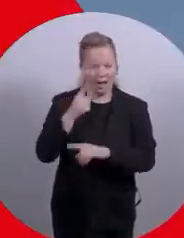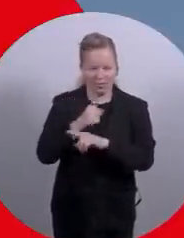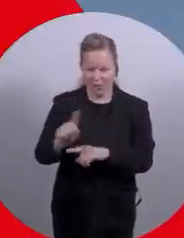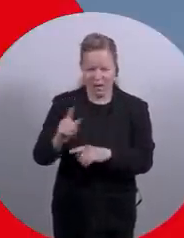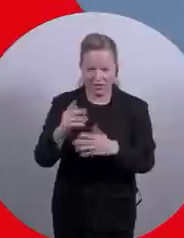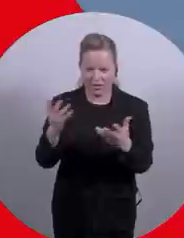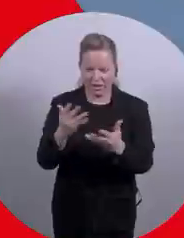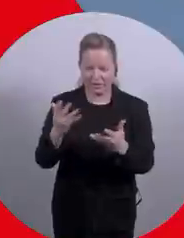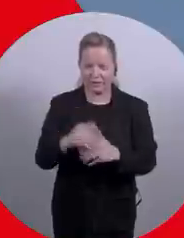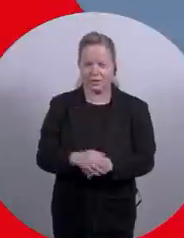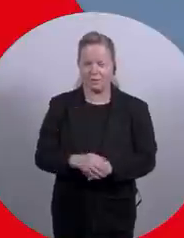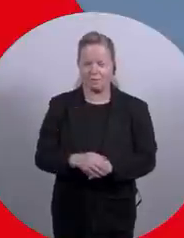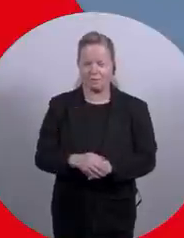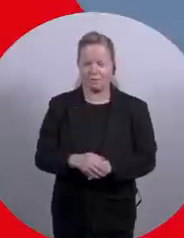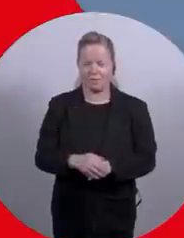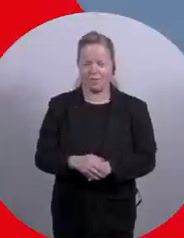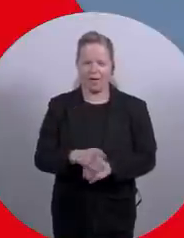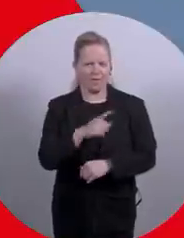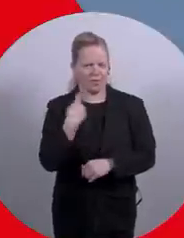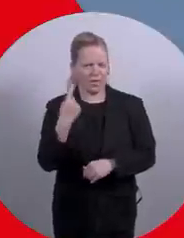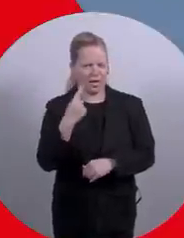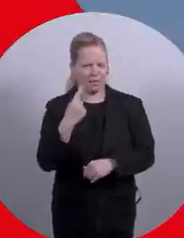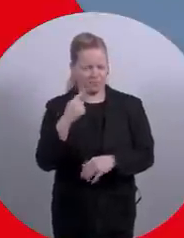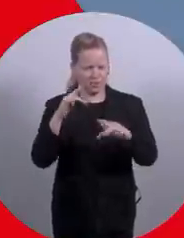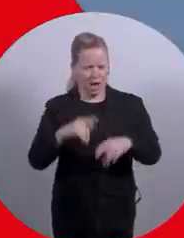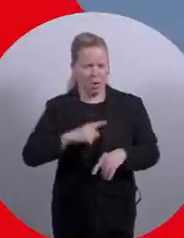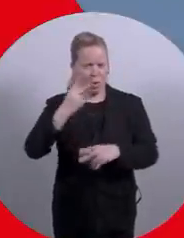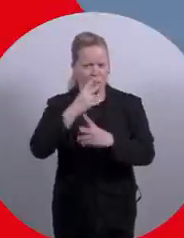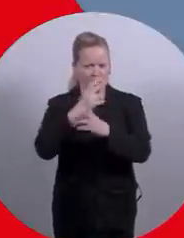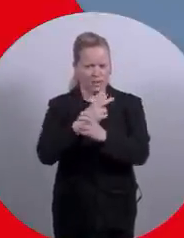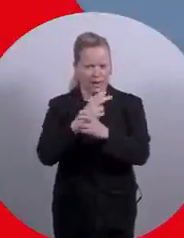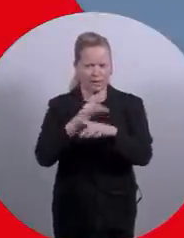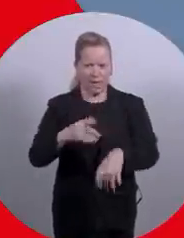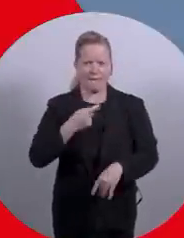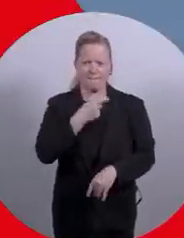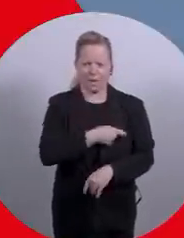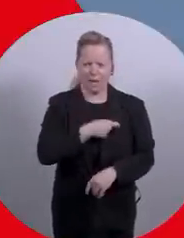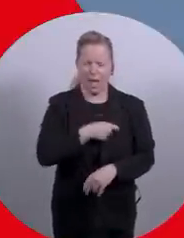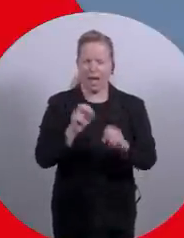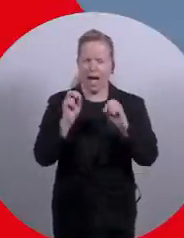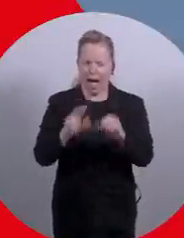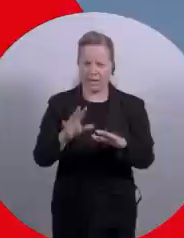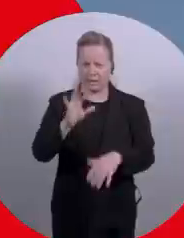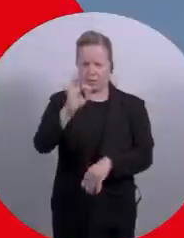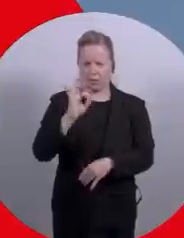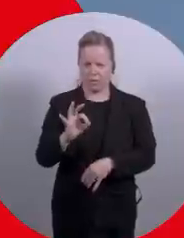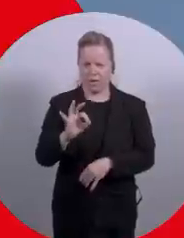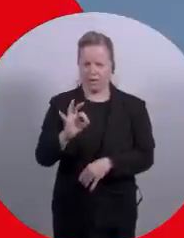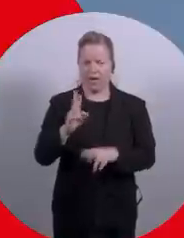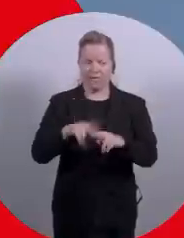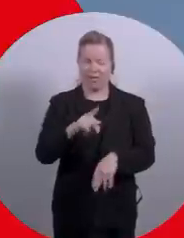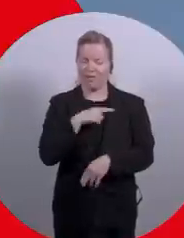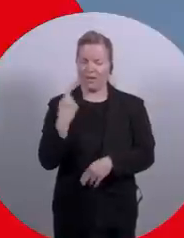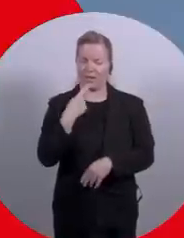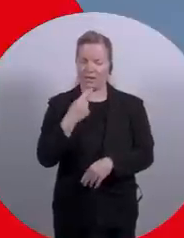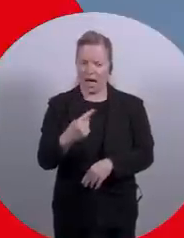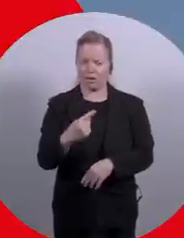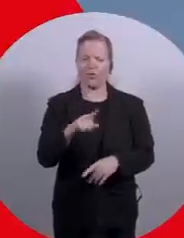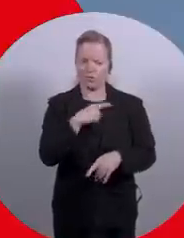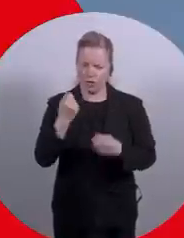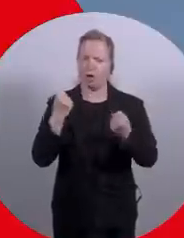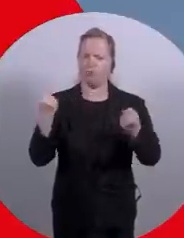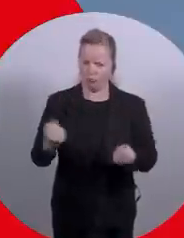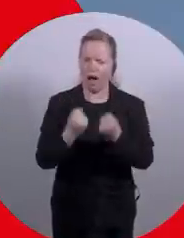allerdings wie in Oberösterreich sondern Partei mit 18 % von wir sollen das machen wir jetzt schauen uns alle